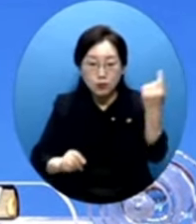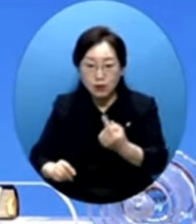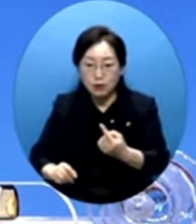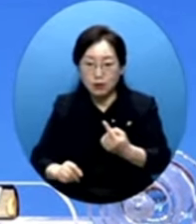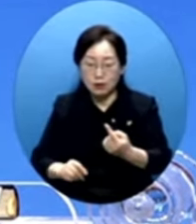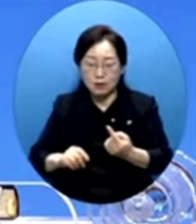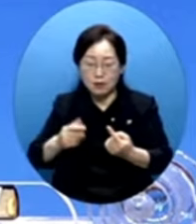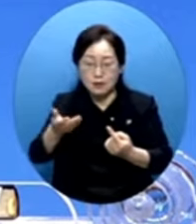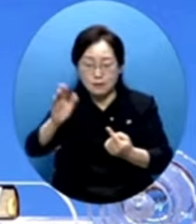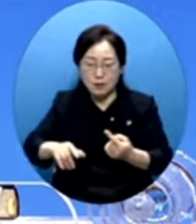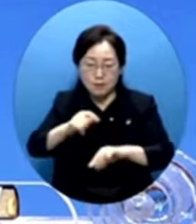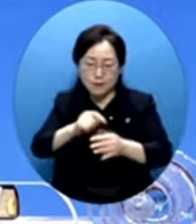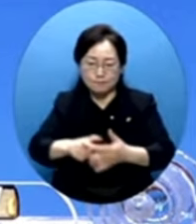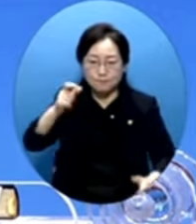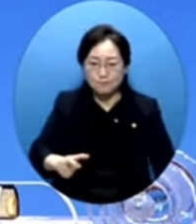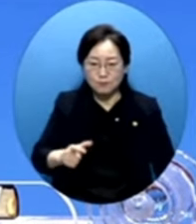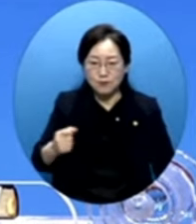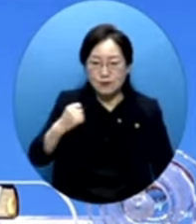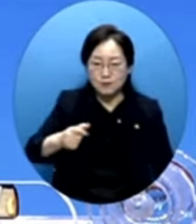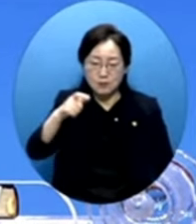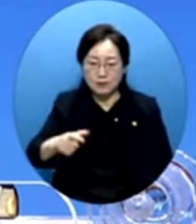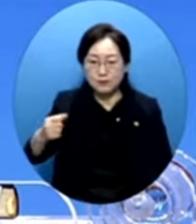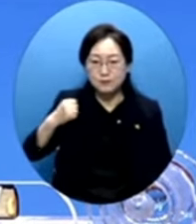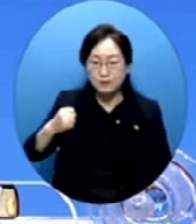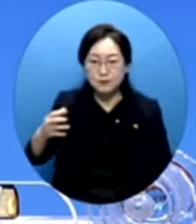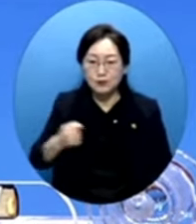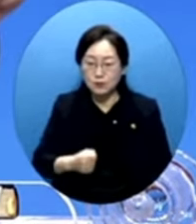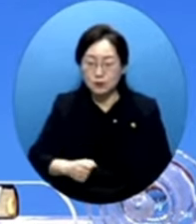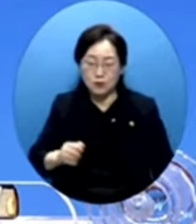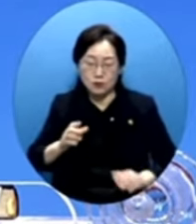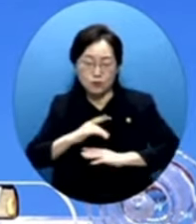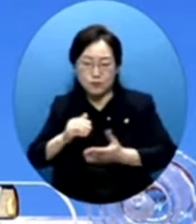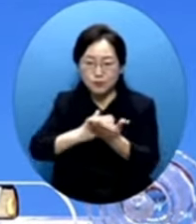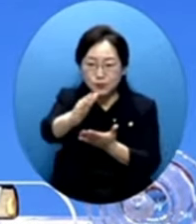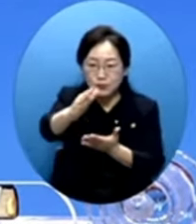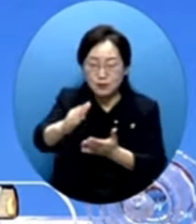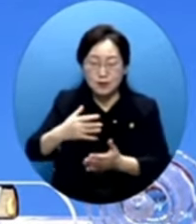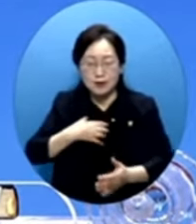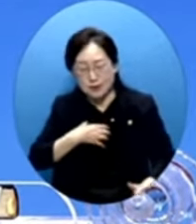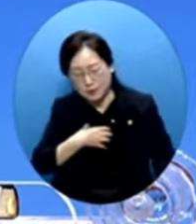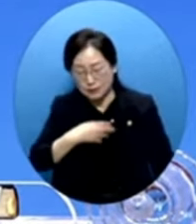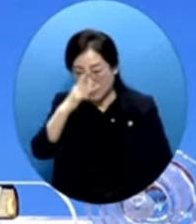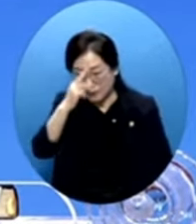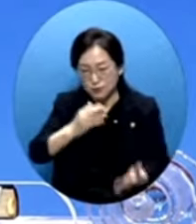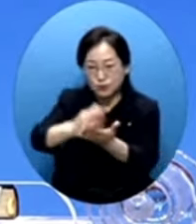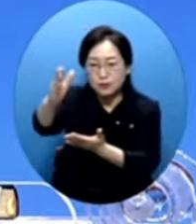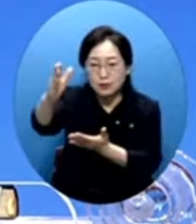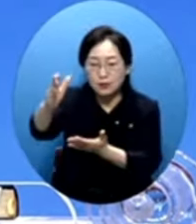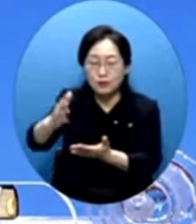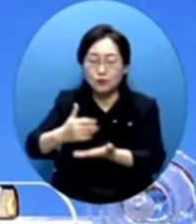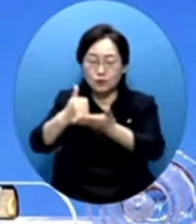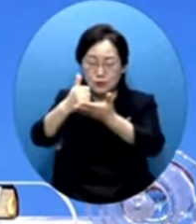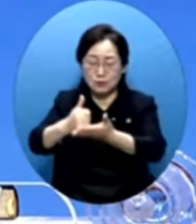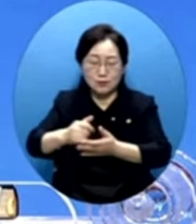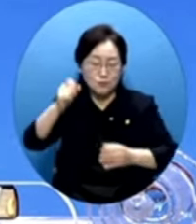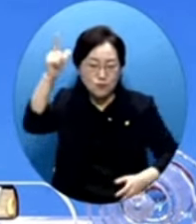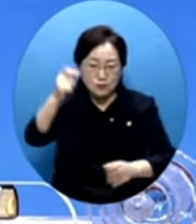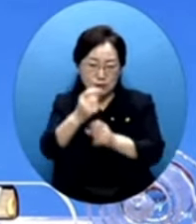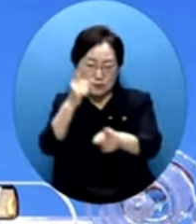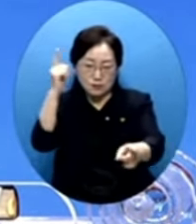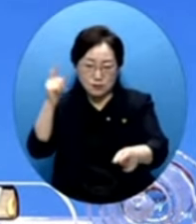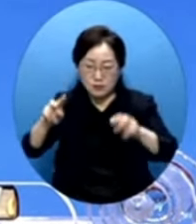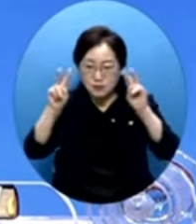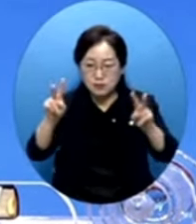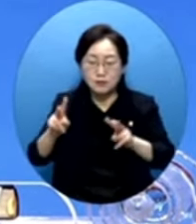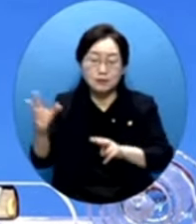마음을 강하게 하고 담대하고 강하게 하고 담대해 두려움을 물리치고 염려 걱정을 물리치고 주님 앞에서 위대한 승리자의 삶을